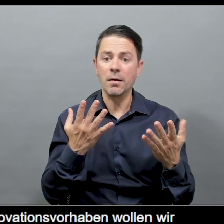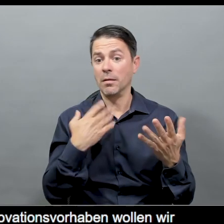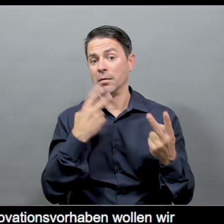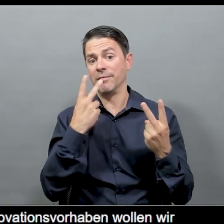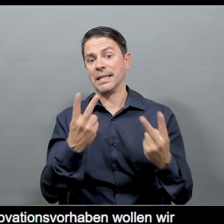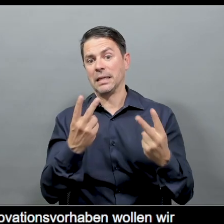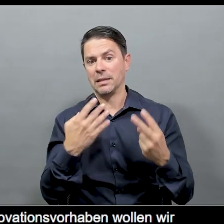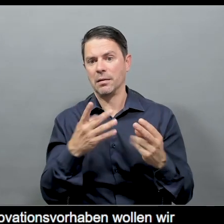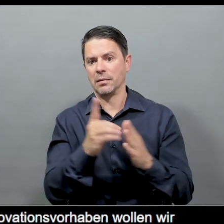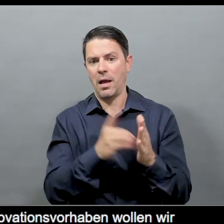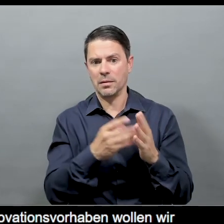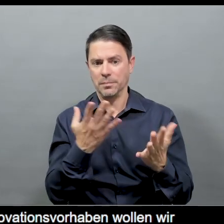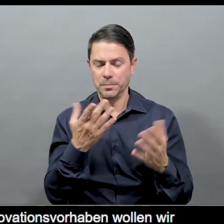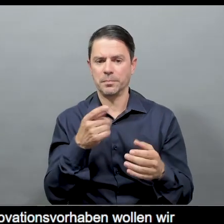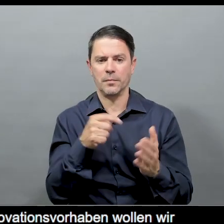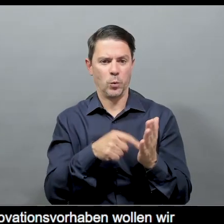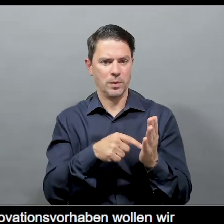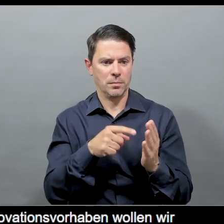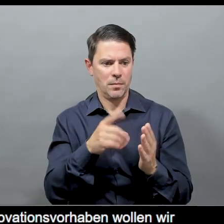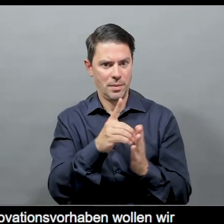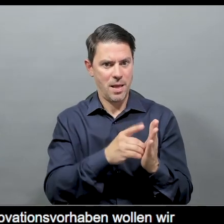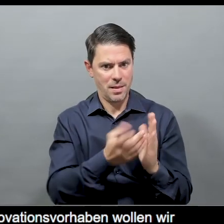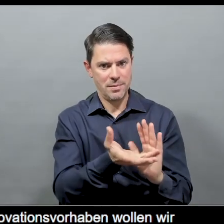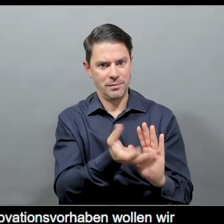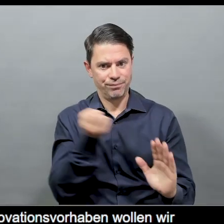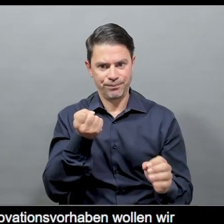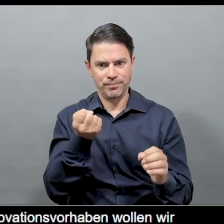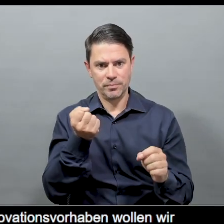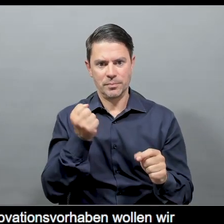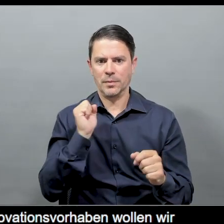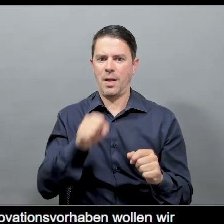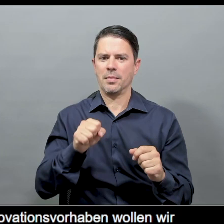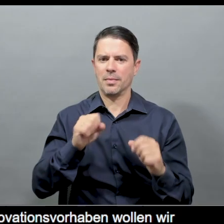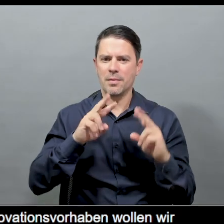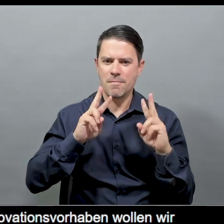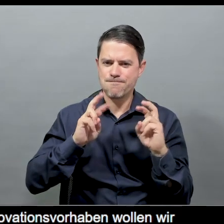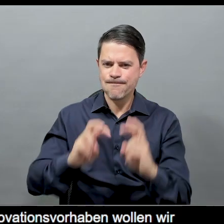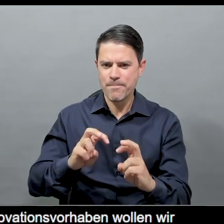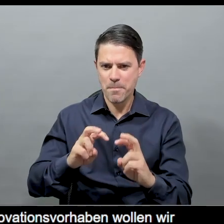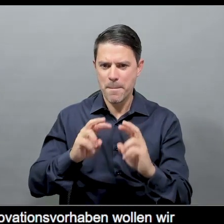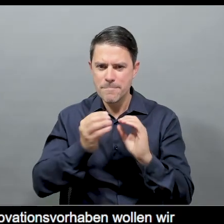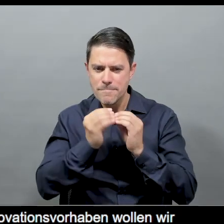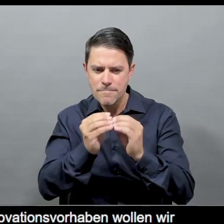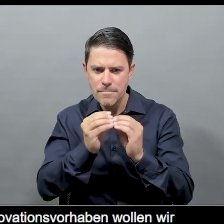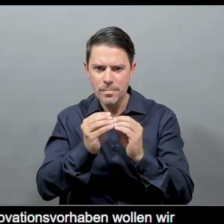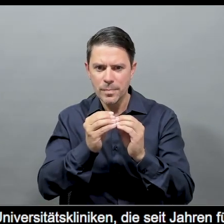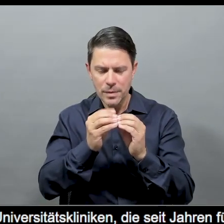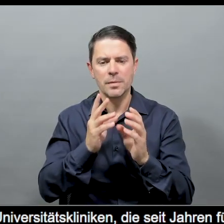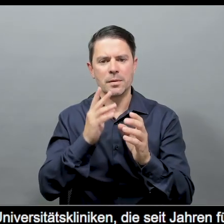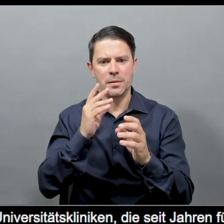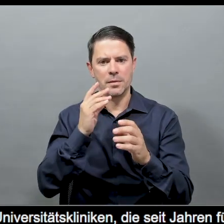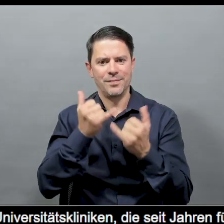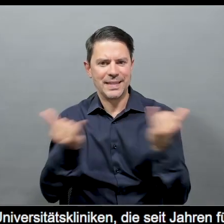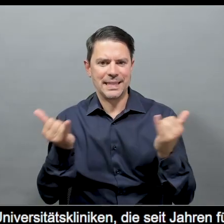nutzt, wer mit Gesundheitsdaten forscht, der kann am Ende des Tages Menschenleben retten. Das ist die Aufgabe einer guten Gesundheitsversorgung und